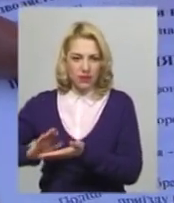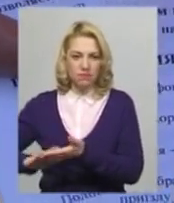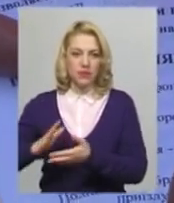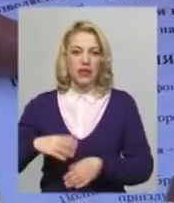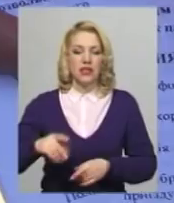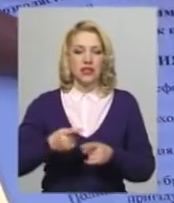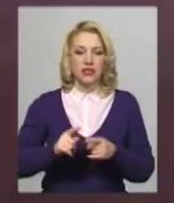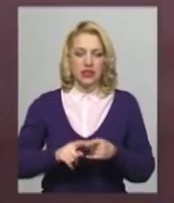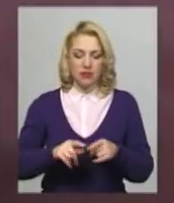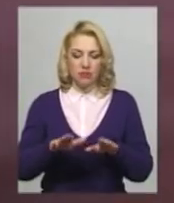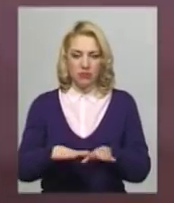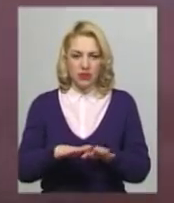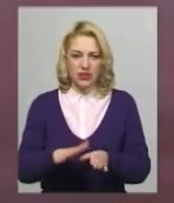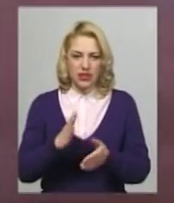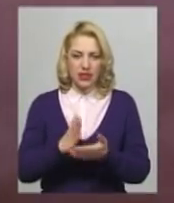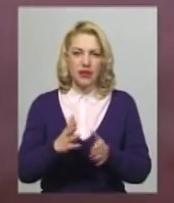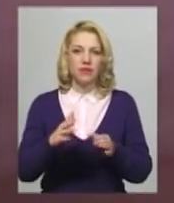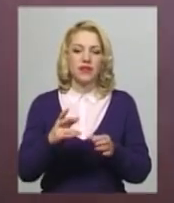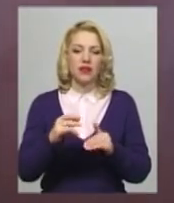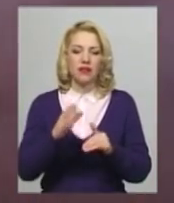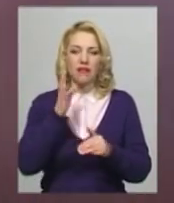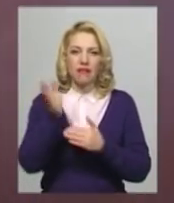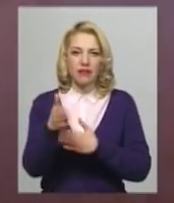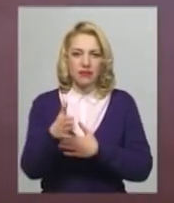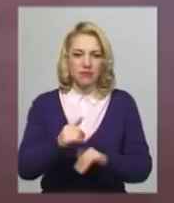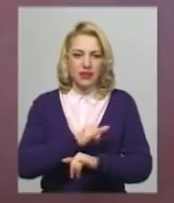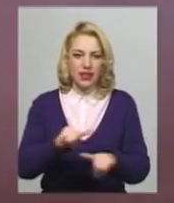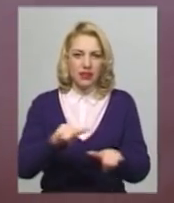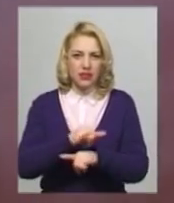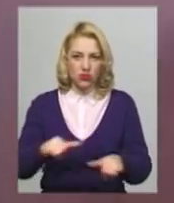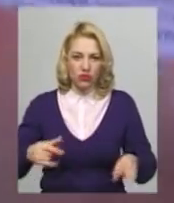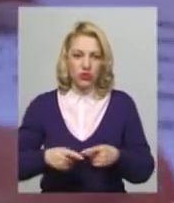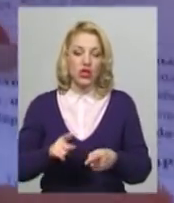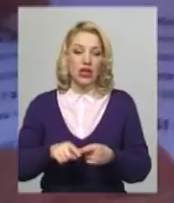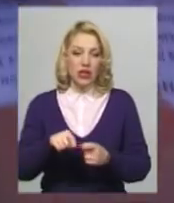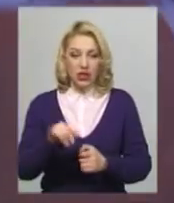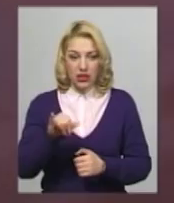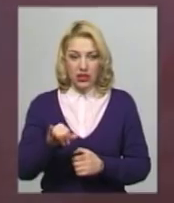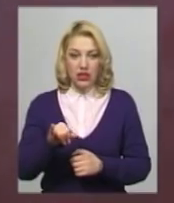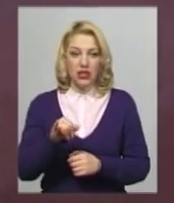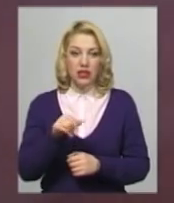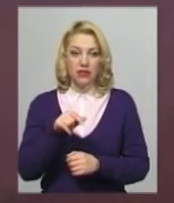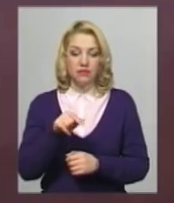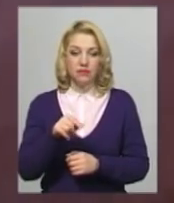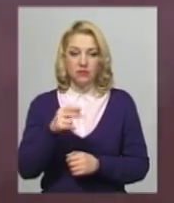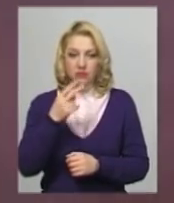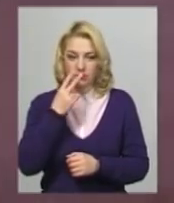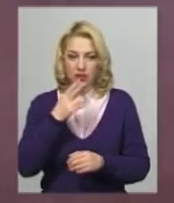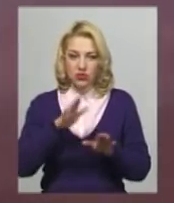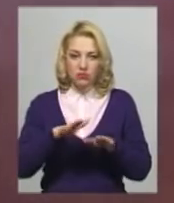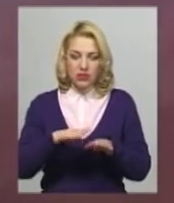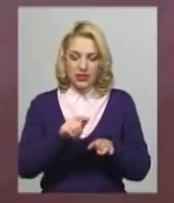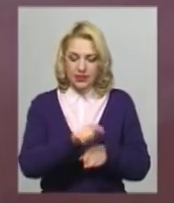є місцем нерестовища. Десь острів на водосховищі. І ось ми бачимо темнішим кольором виділено місце